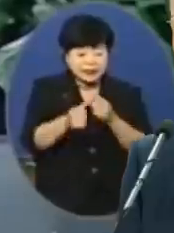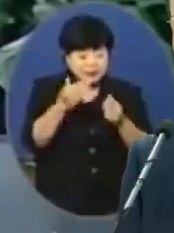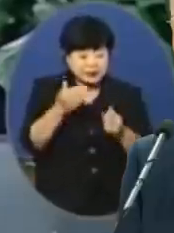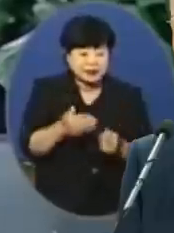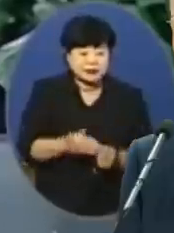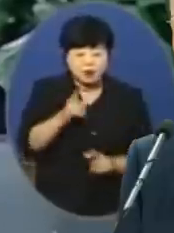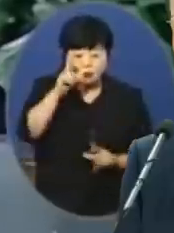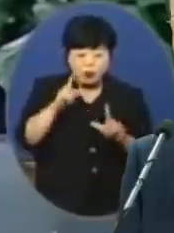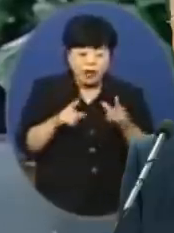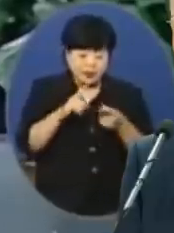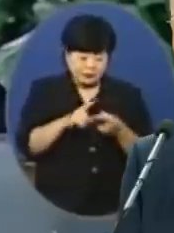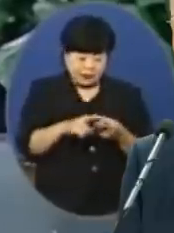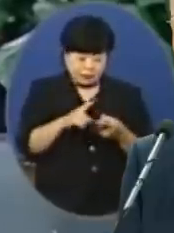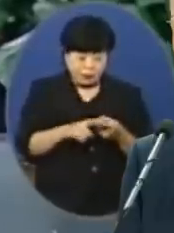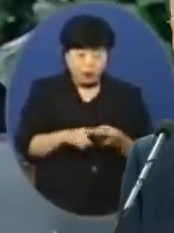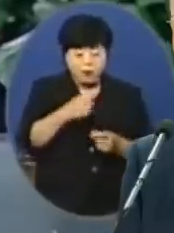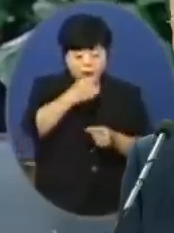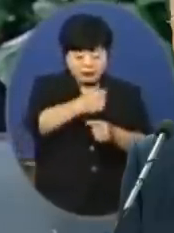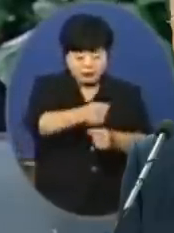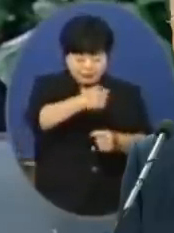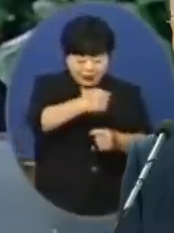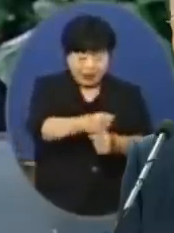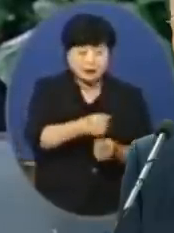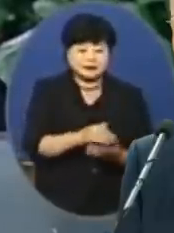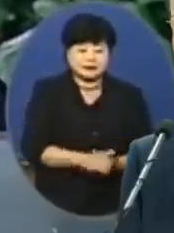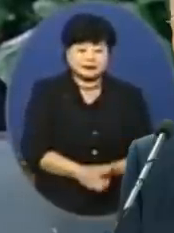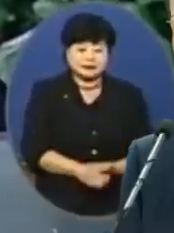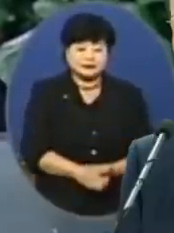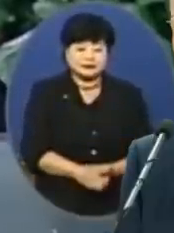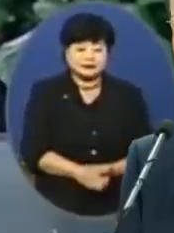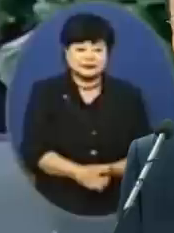하나님의 형상과 모양대로 되다.